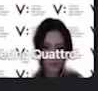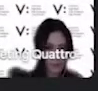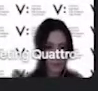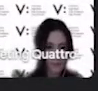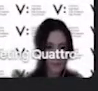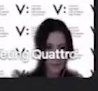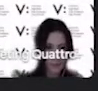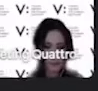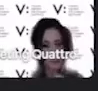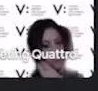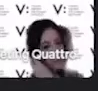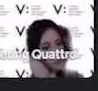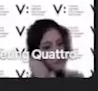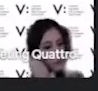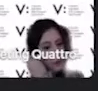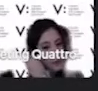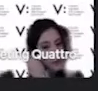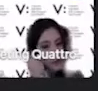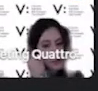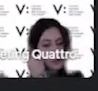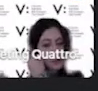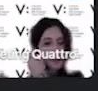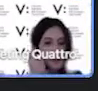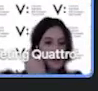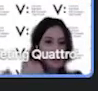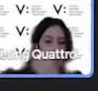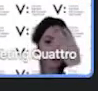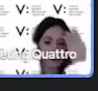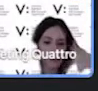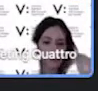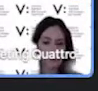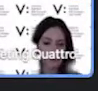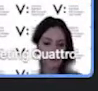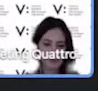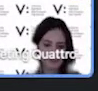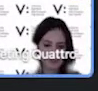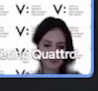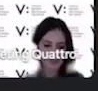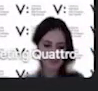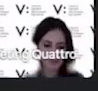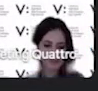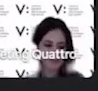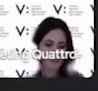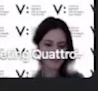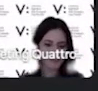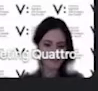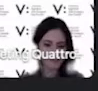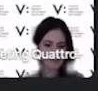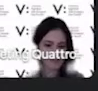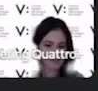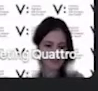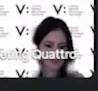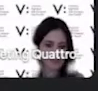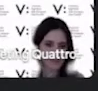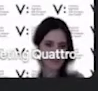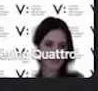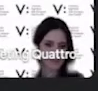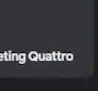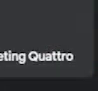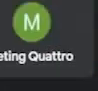se si vedono le sedi. Perfetto, Sì, professore, si vedono. ecco,